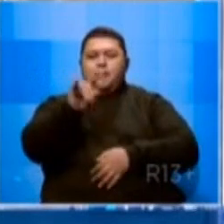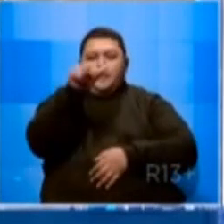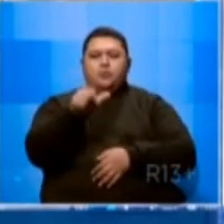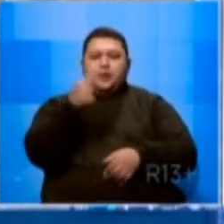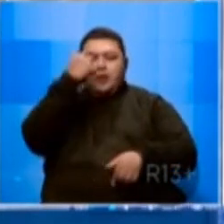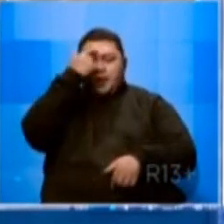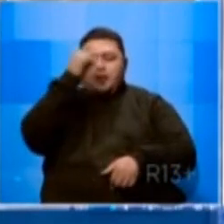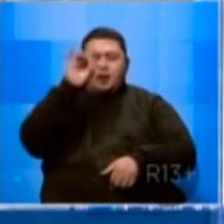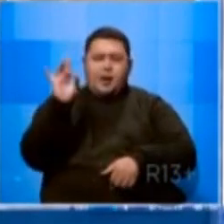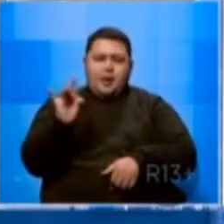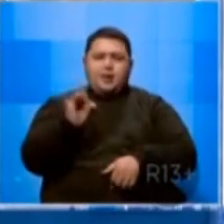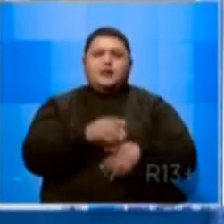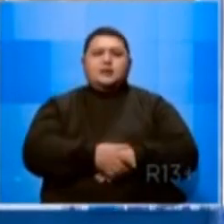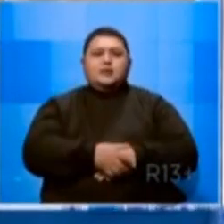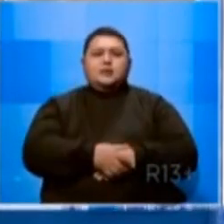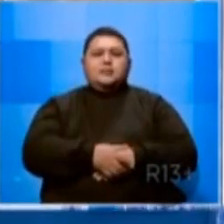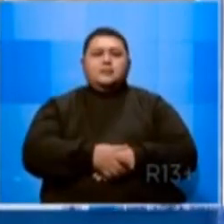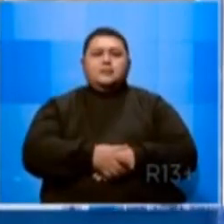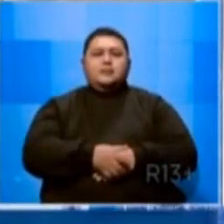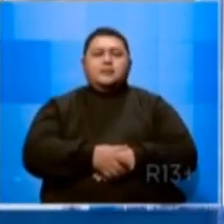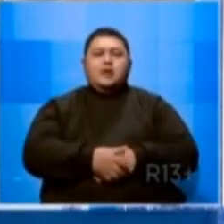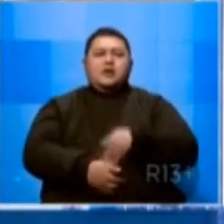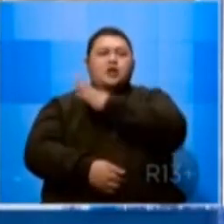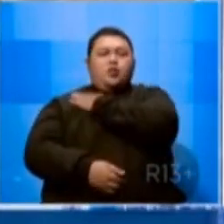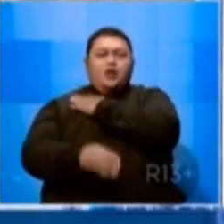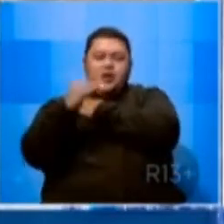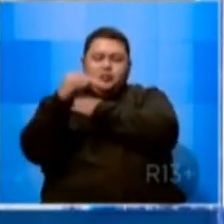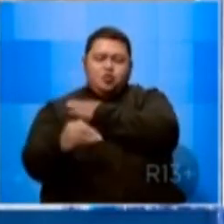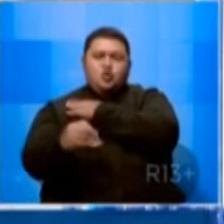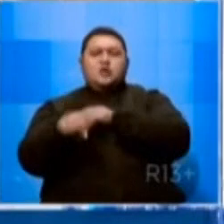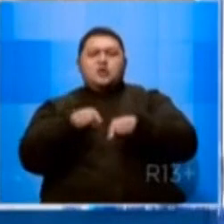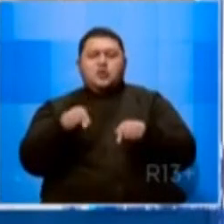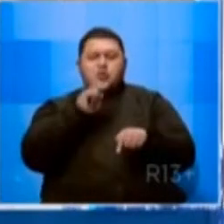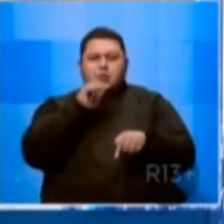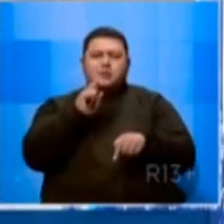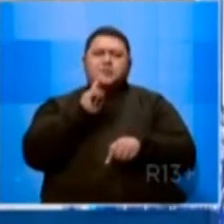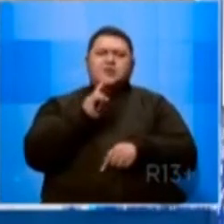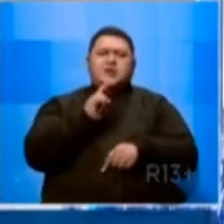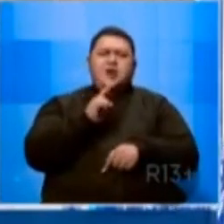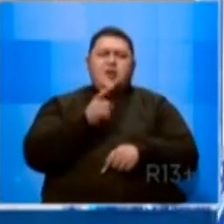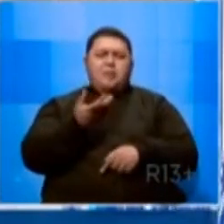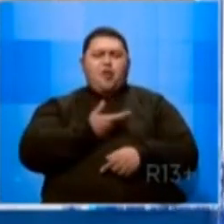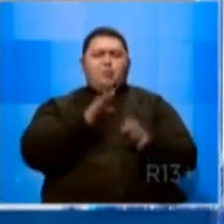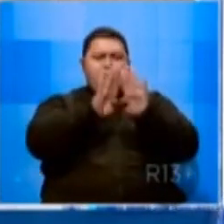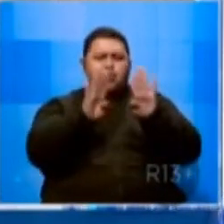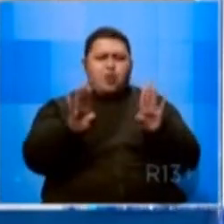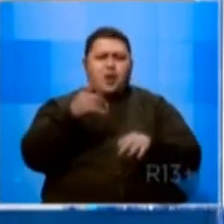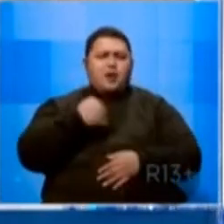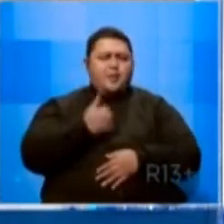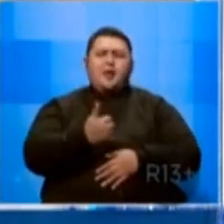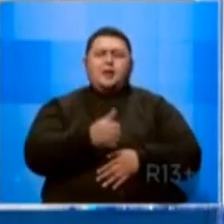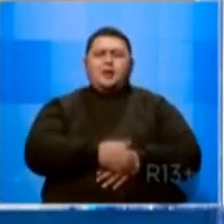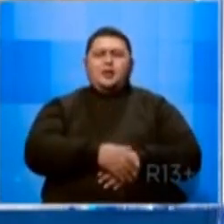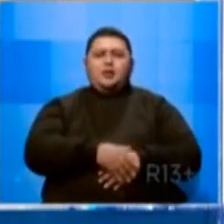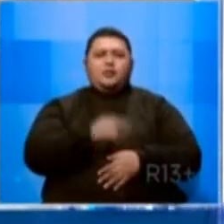bintang 2 tapi dia tidak pernah takut dia tidak pernah gentar karena yang dia pikirkan dia ingin mengungkap kebenaran nah ini ya